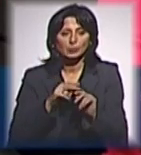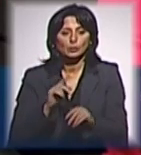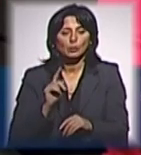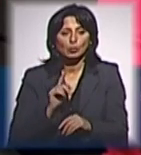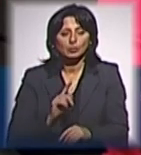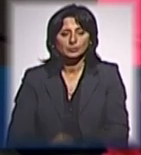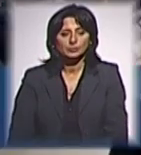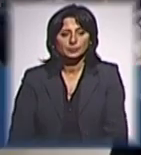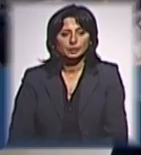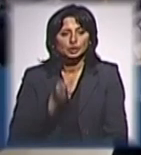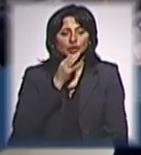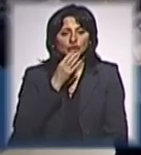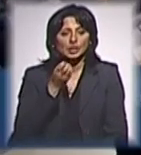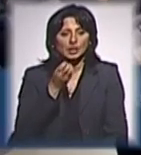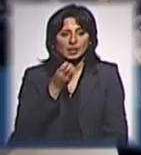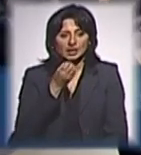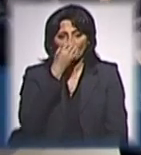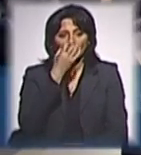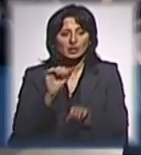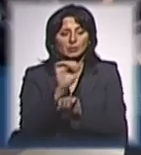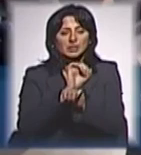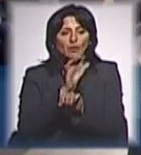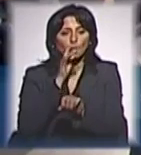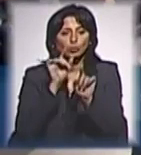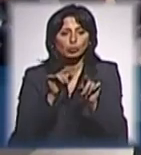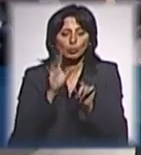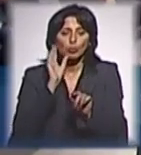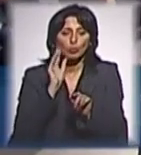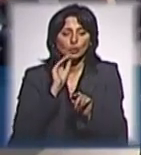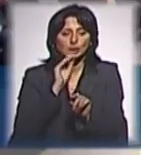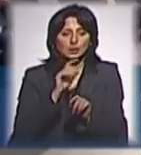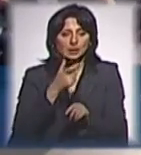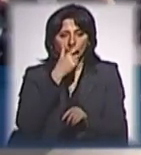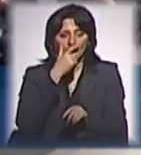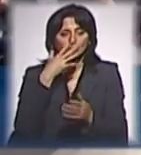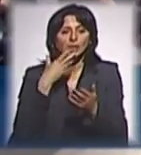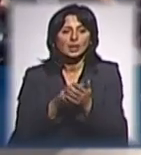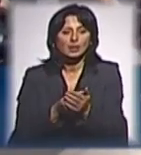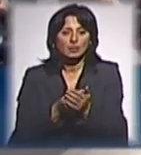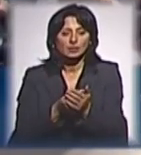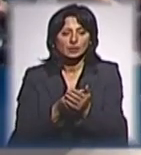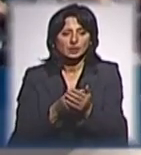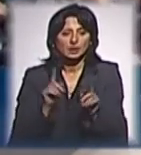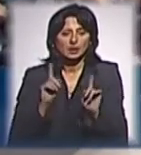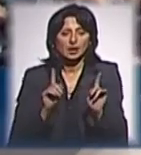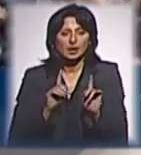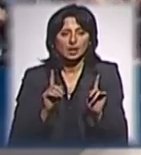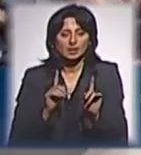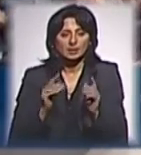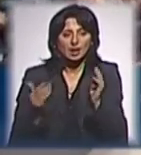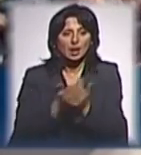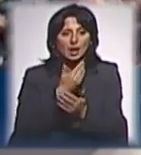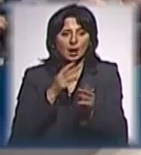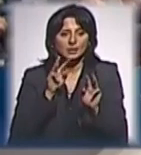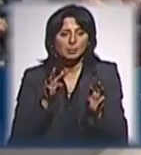რომ ჯერ კიდევ ვარდების რევოლუციის დროს, როდესაც სააკაშვილმა თავისი აი ამ რაღაც